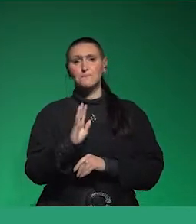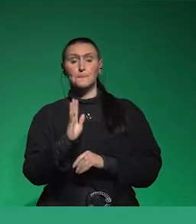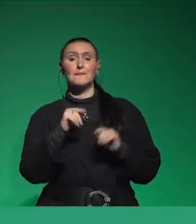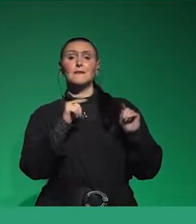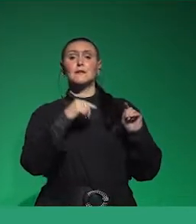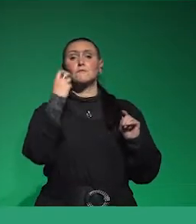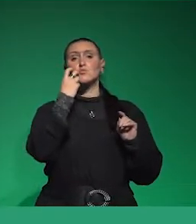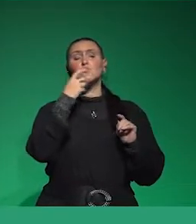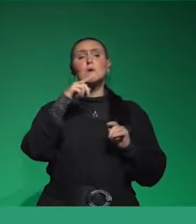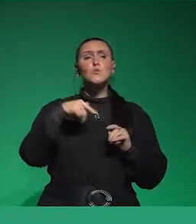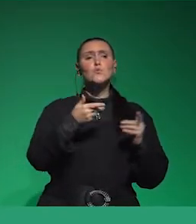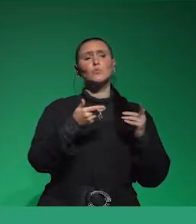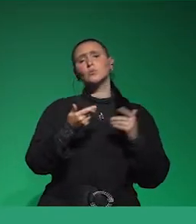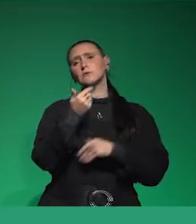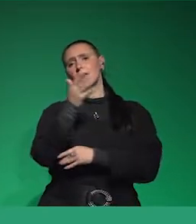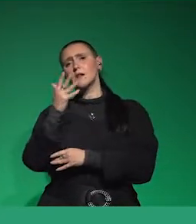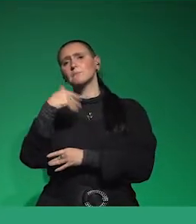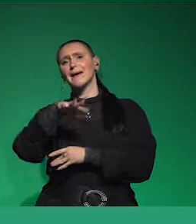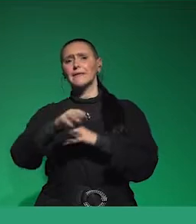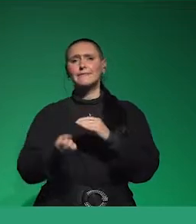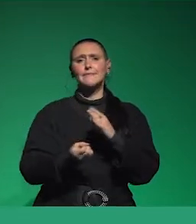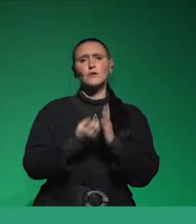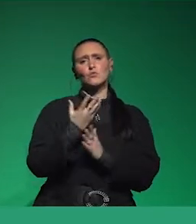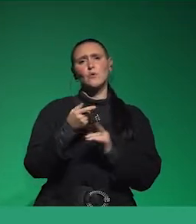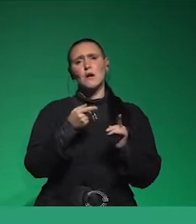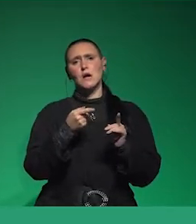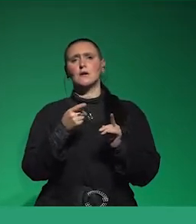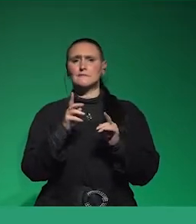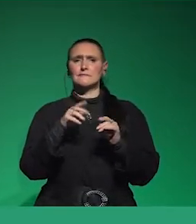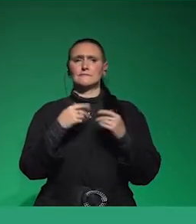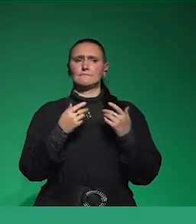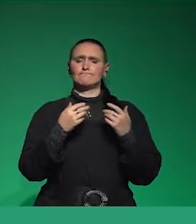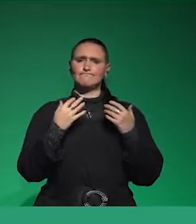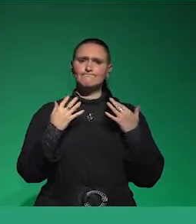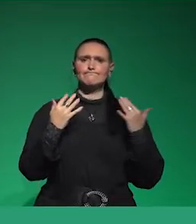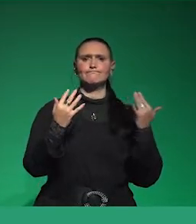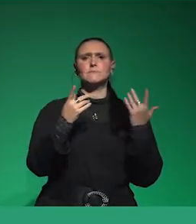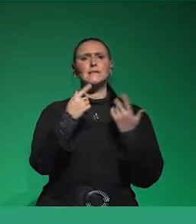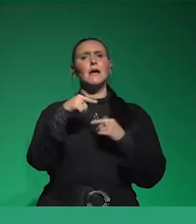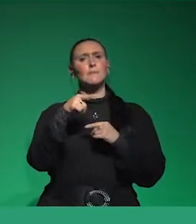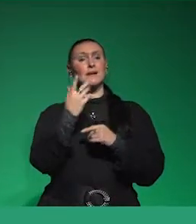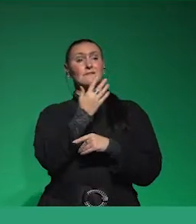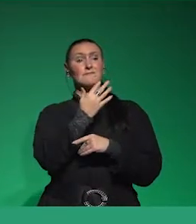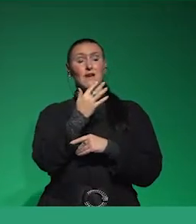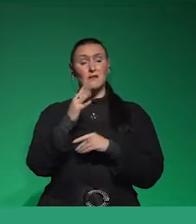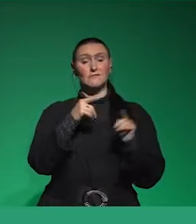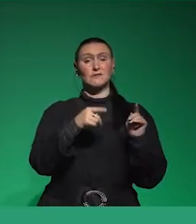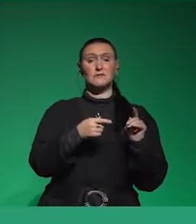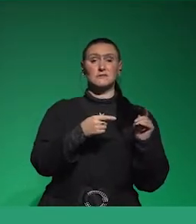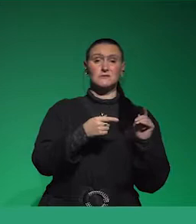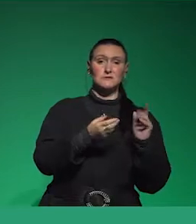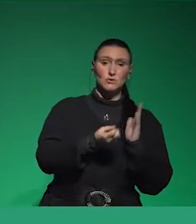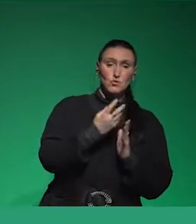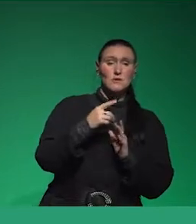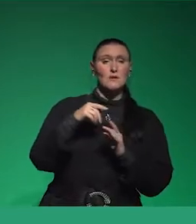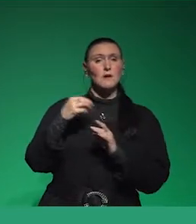Wald, der aber auch produktiv sein kann, wiederherzustellen. Wir glauben auch,